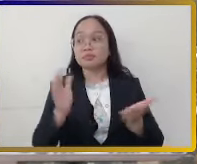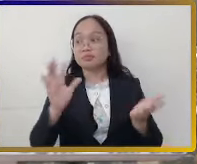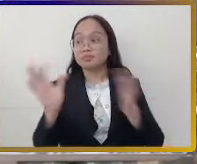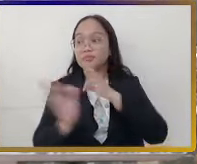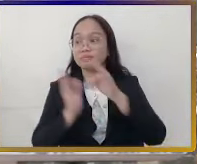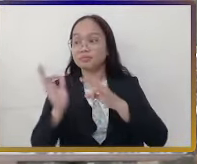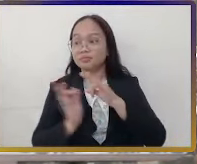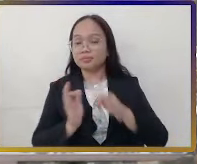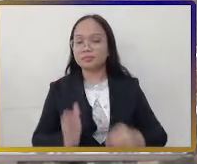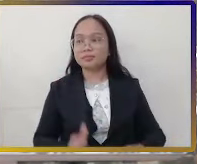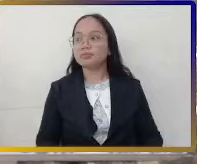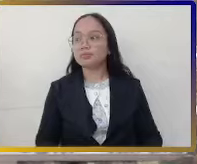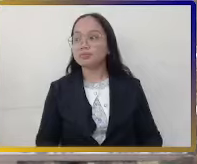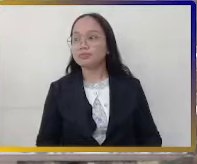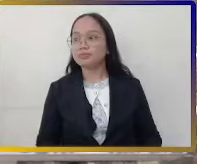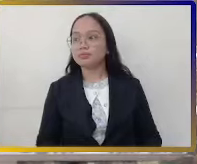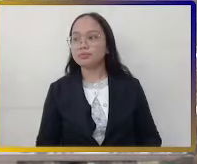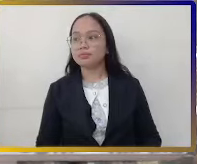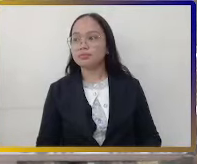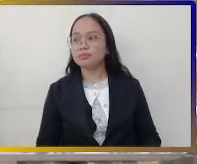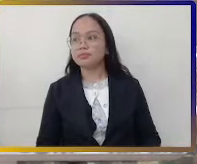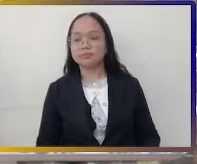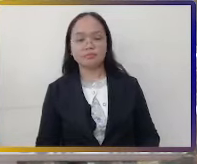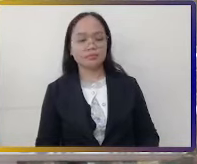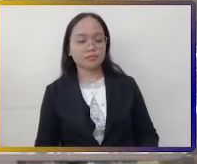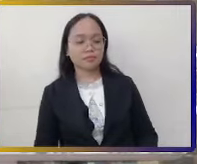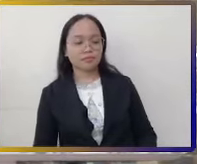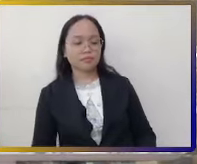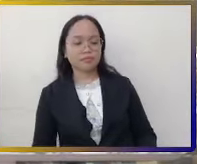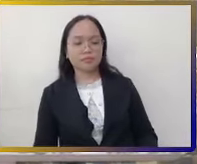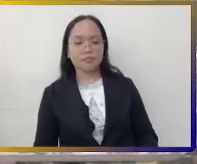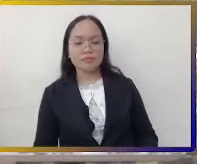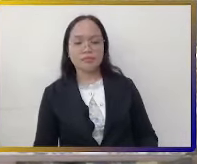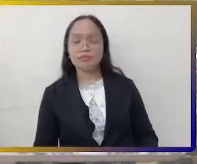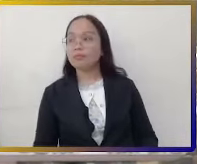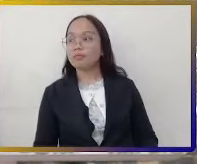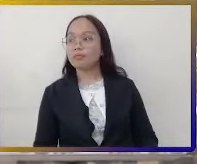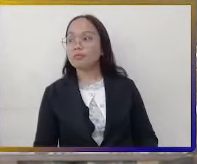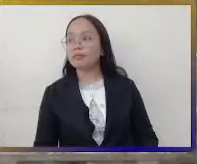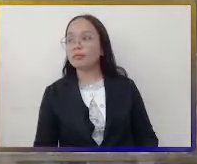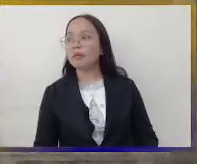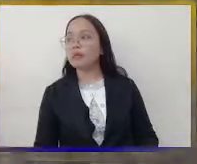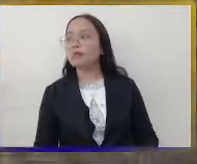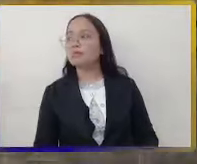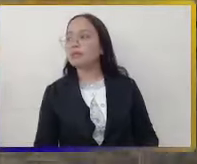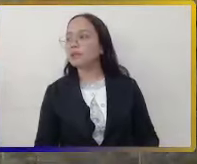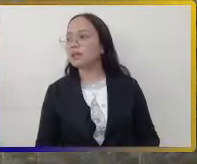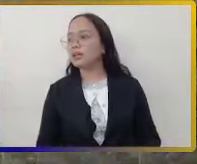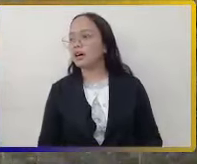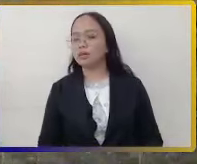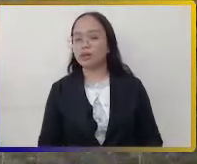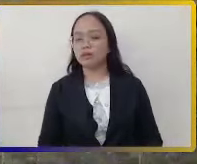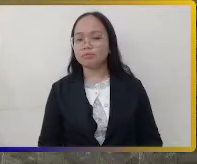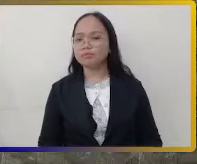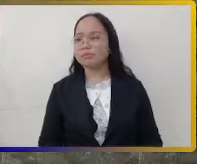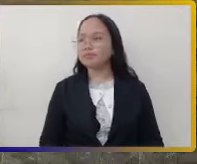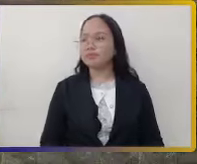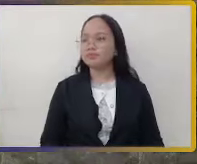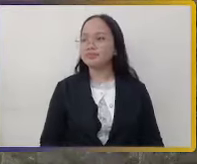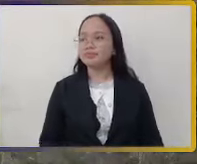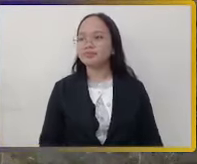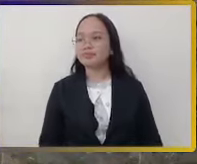ugong. Yung Bible Baptist Fellowship ay nanggaling sa Southern Baptist Fellowship. At yung Bible Baptist Fellowship, may lumabas